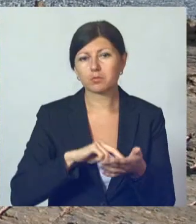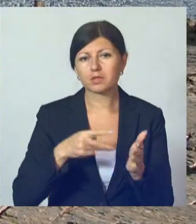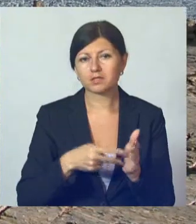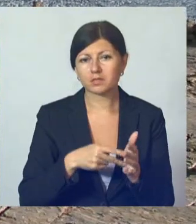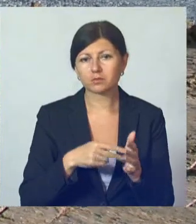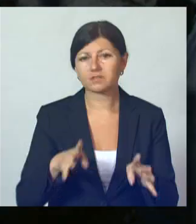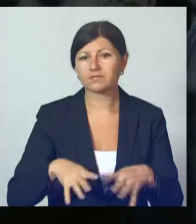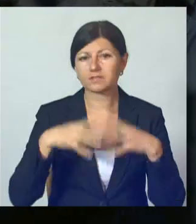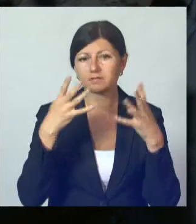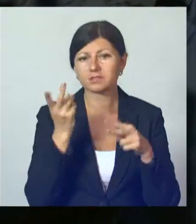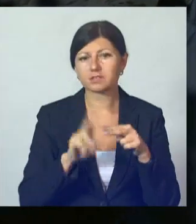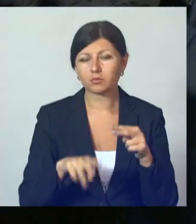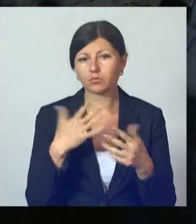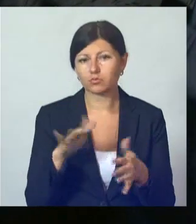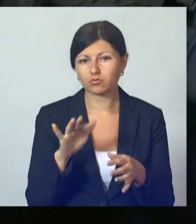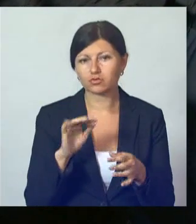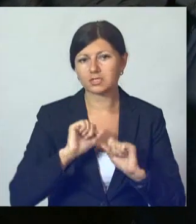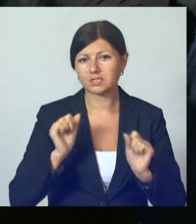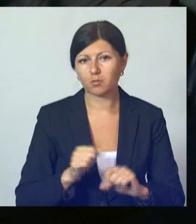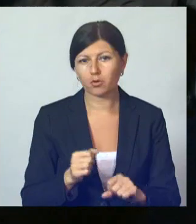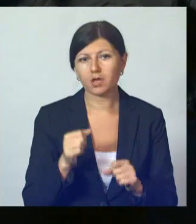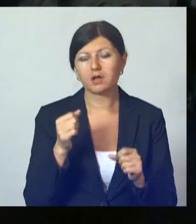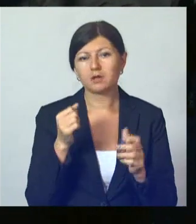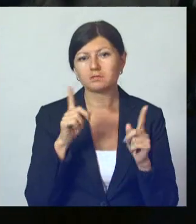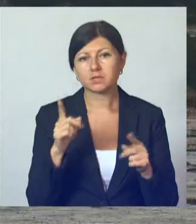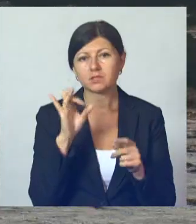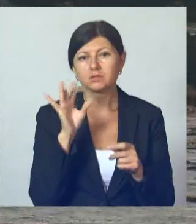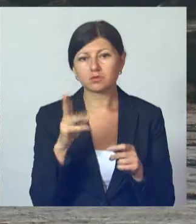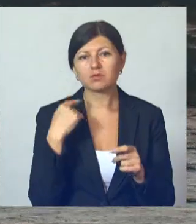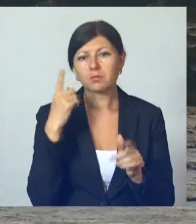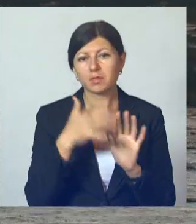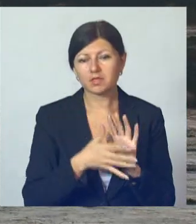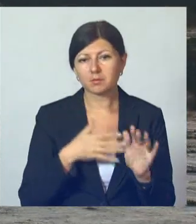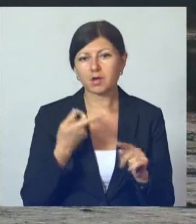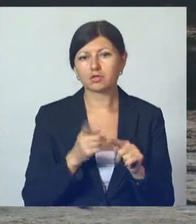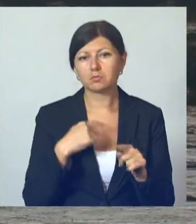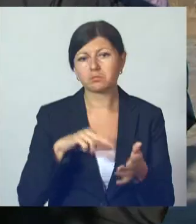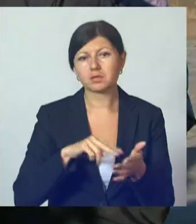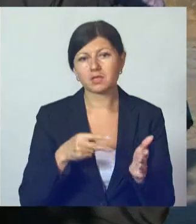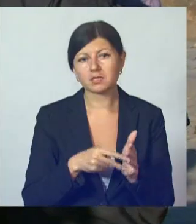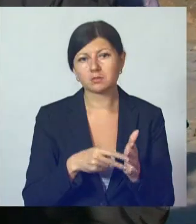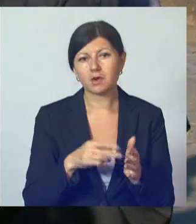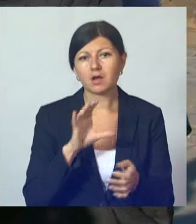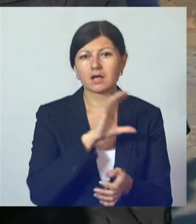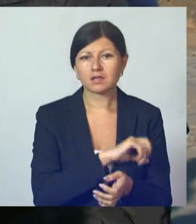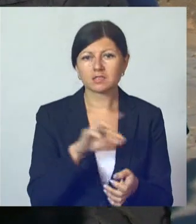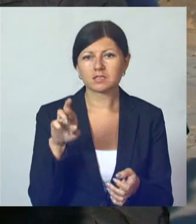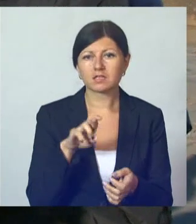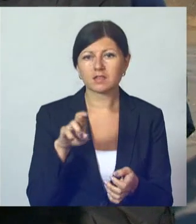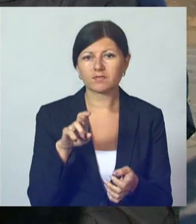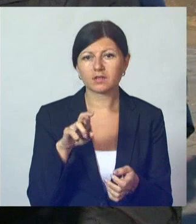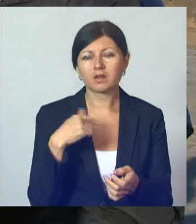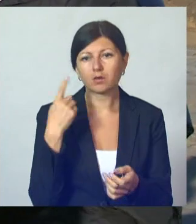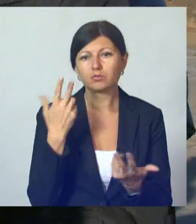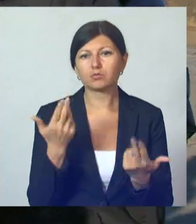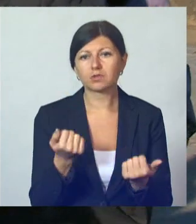возведение этого комплекса закончит уже зимой. По срокам я все равно понимаю, что этот объект мы планируем все-таки конец января. Я думаю, да, то потому